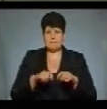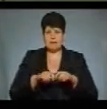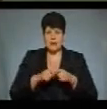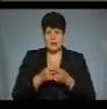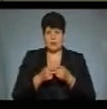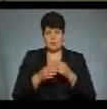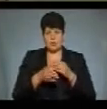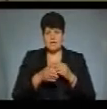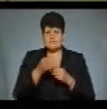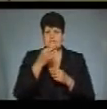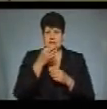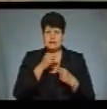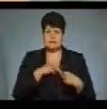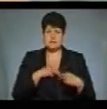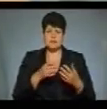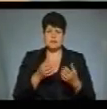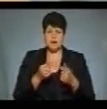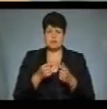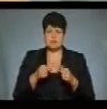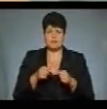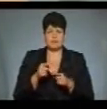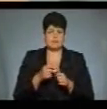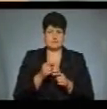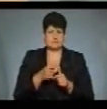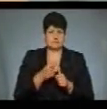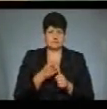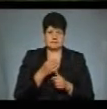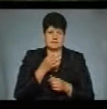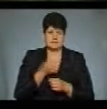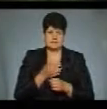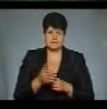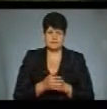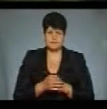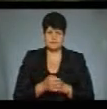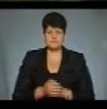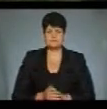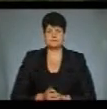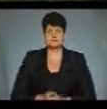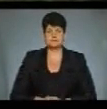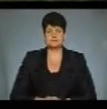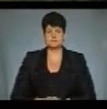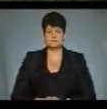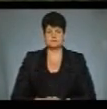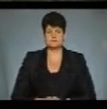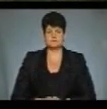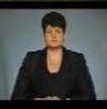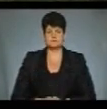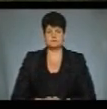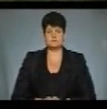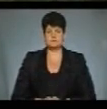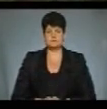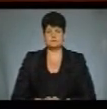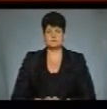повідомила працівниця приймального відділення, яка не назвалася. Любов Гадомська, Світлана Лазорик, Юрій Багрій,